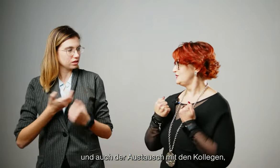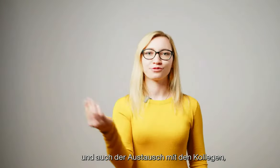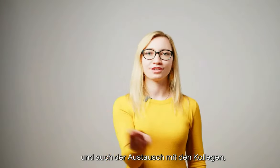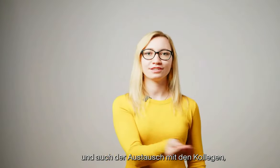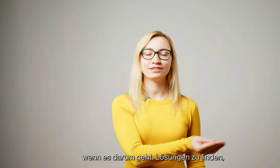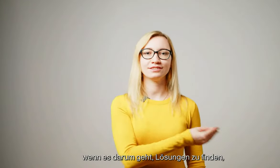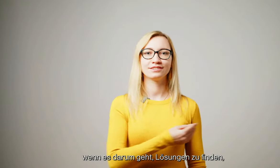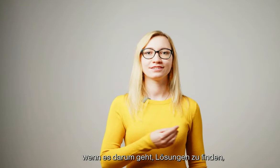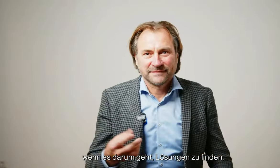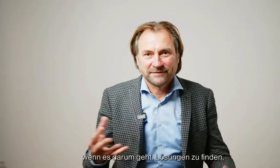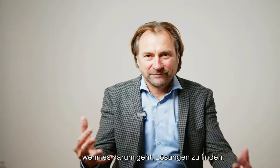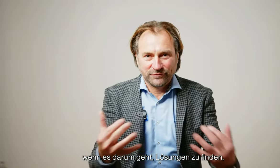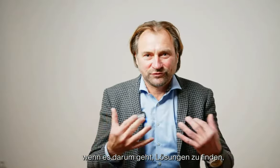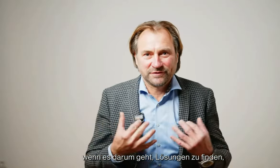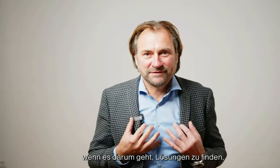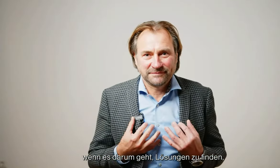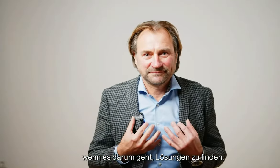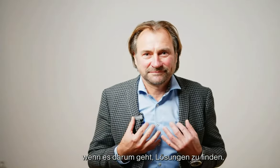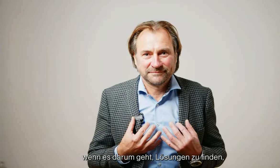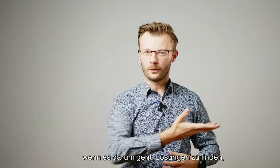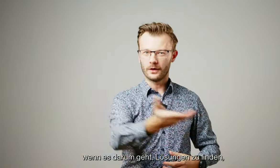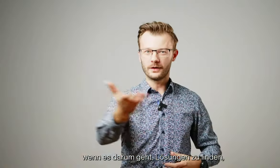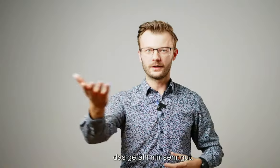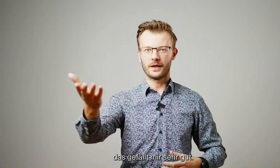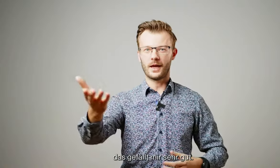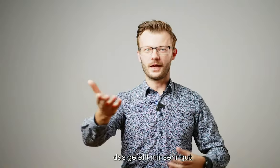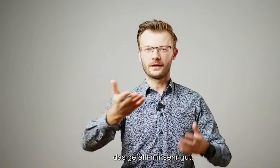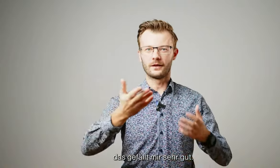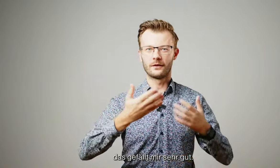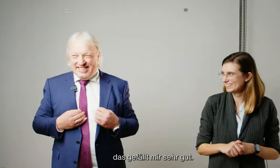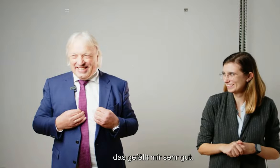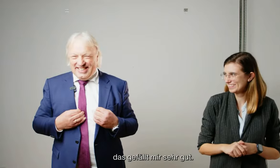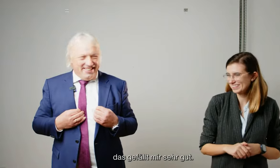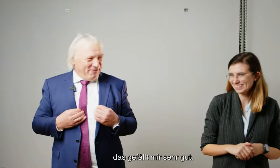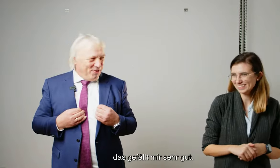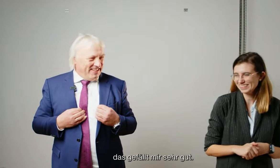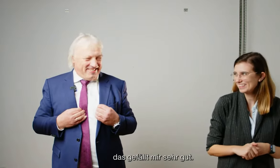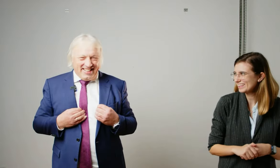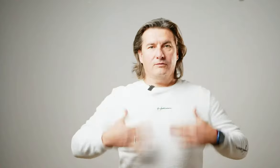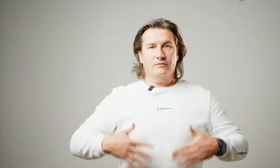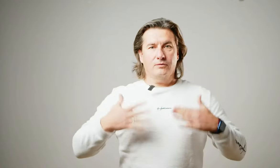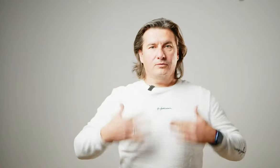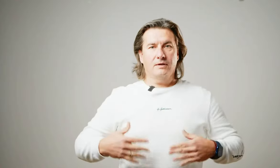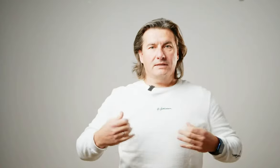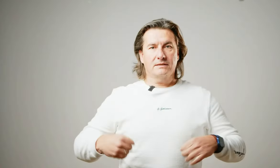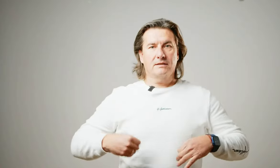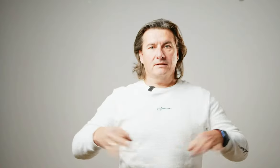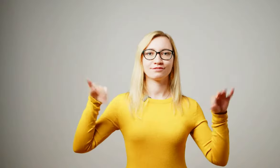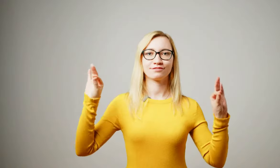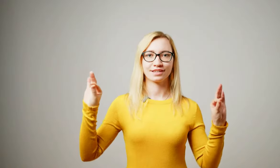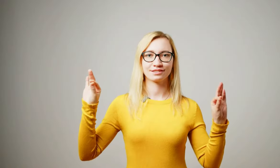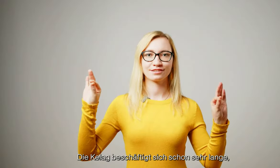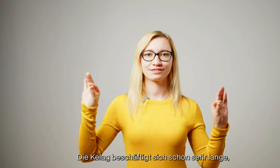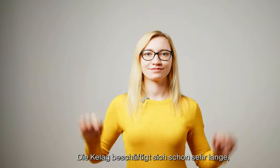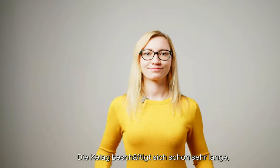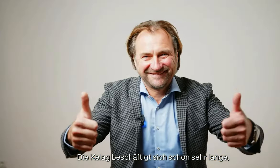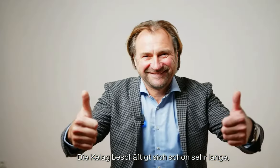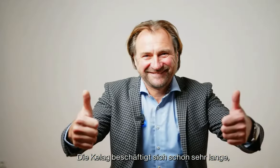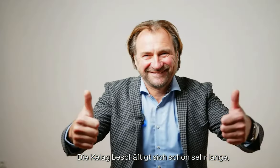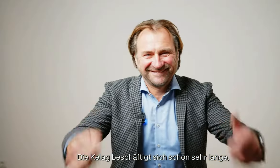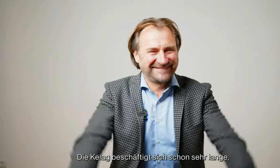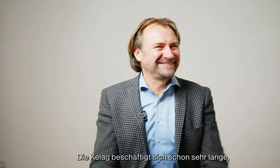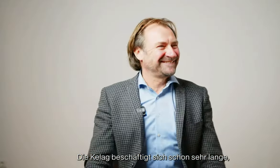Kollegen, wenn es darum geht, Lösungen zu finden, das gefällt mir sehr gut. Ja, die